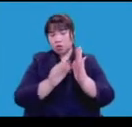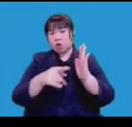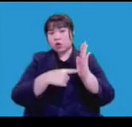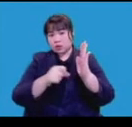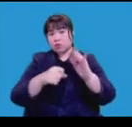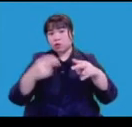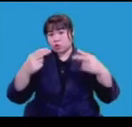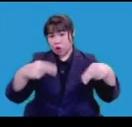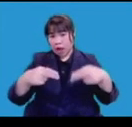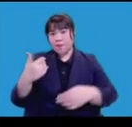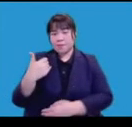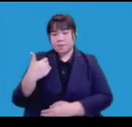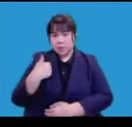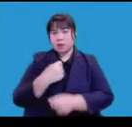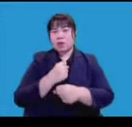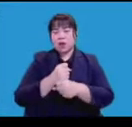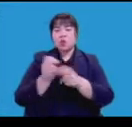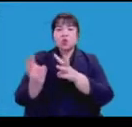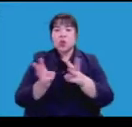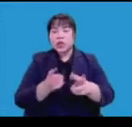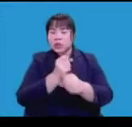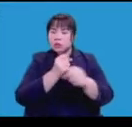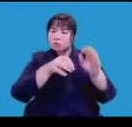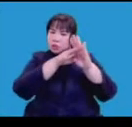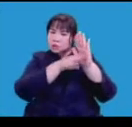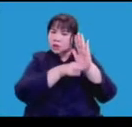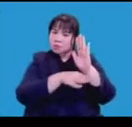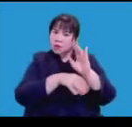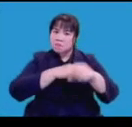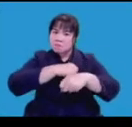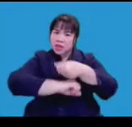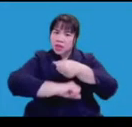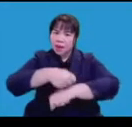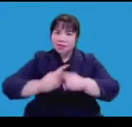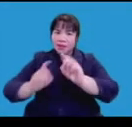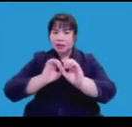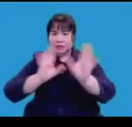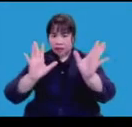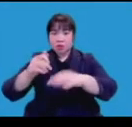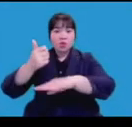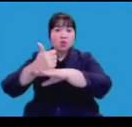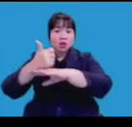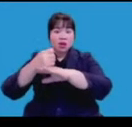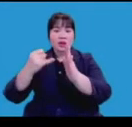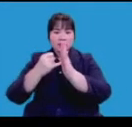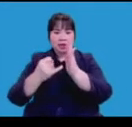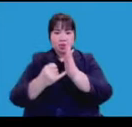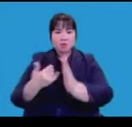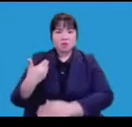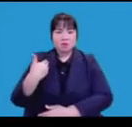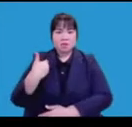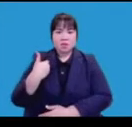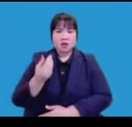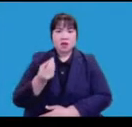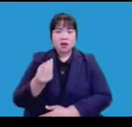ครามก็มีรูปแบบการดำเนินการในเชิงปฏิบัติที่ชัดเจนเลยนะครับท่านผู้ว่าก็ได้ให้มีการตั้ง